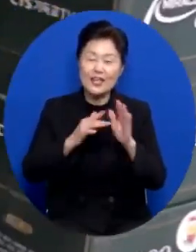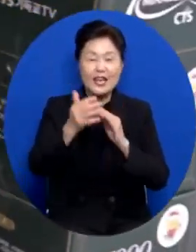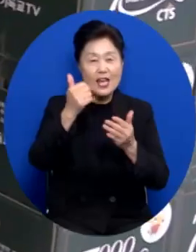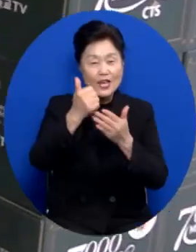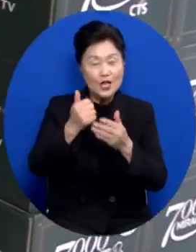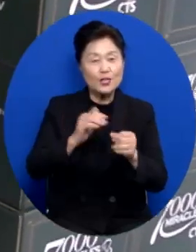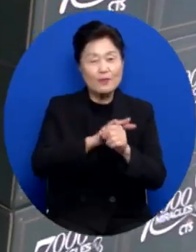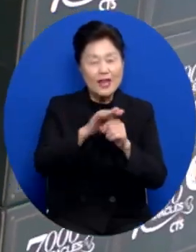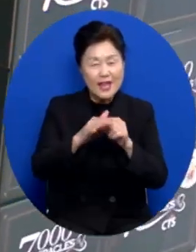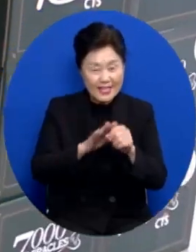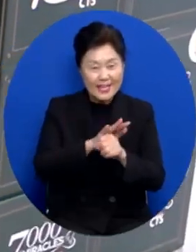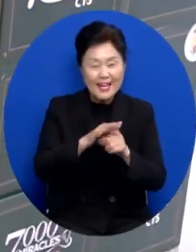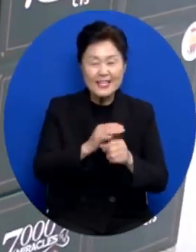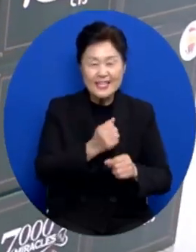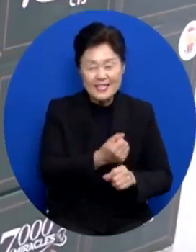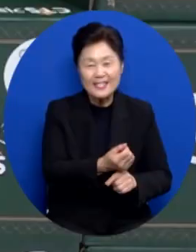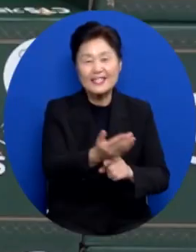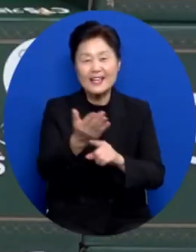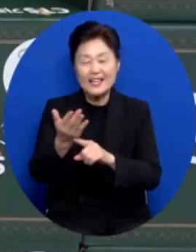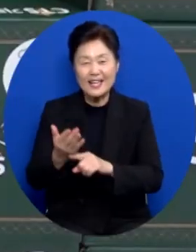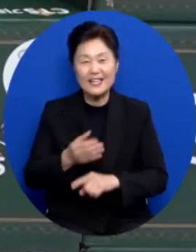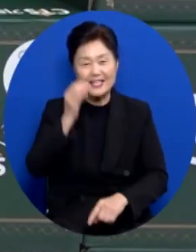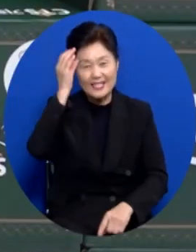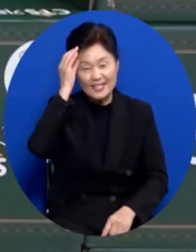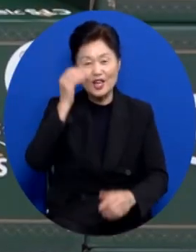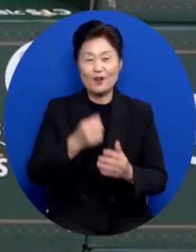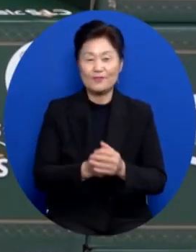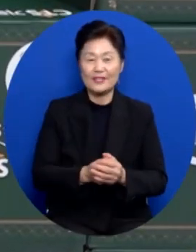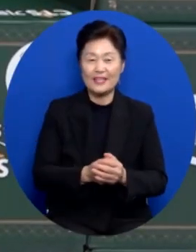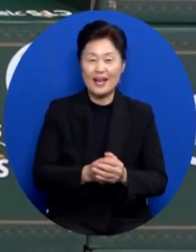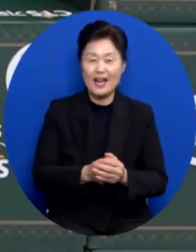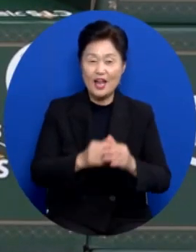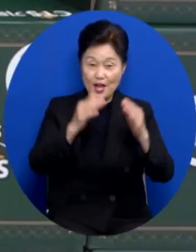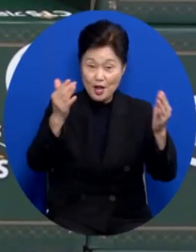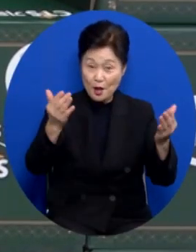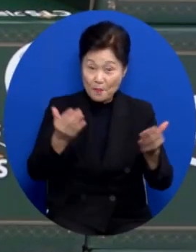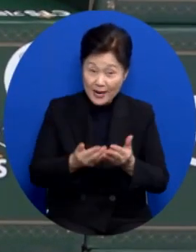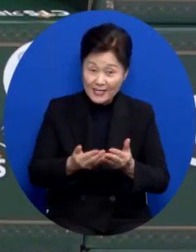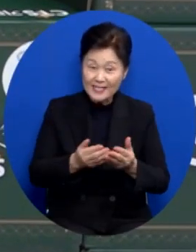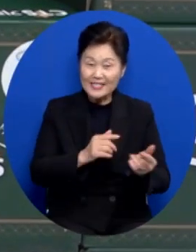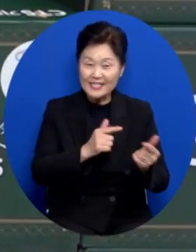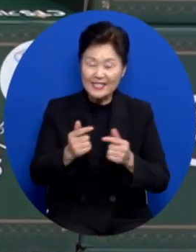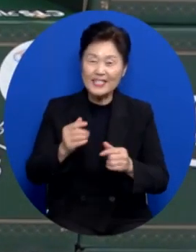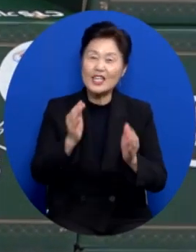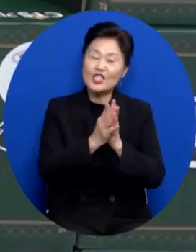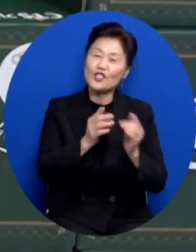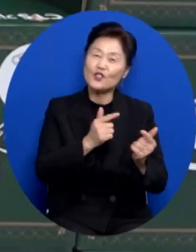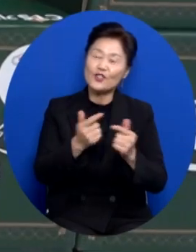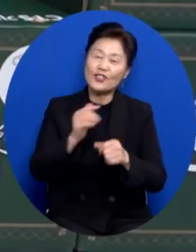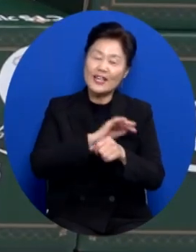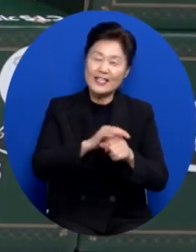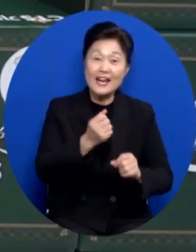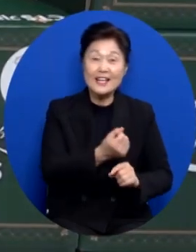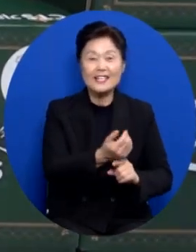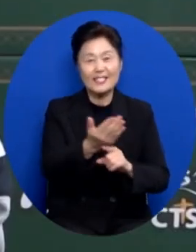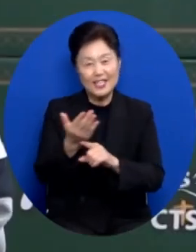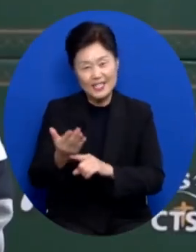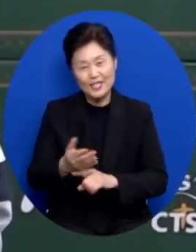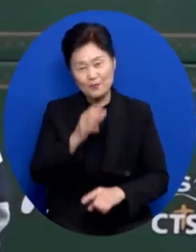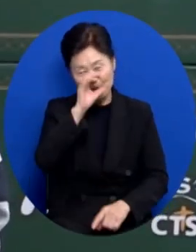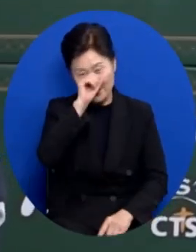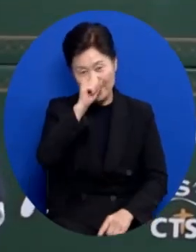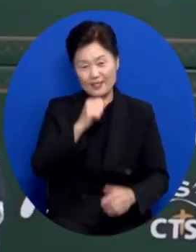오롯이 전달되길 기대합니다. 이 박스가 다른 친구들한테 잘 전달됐으면